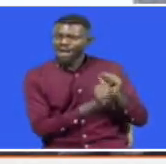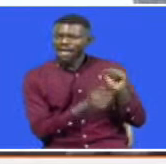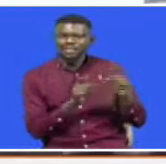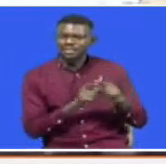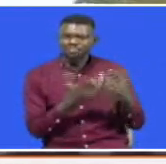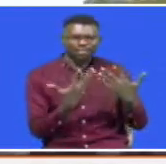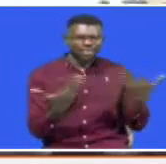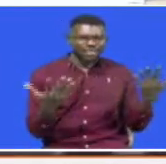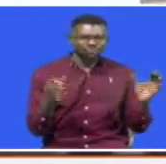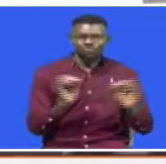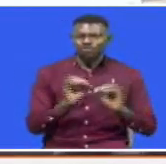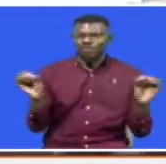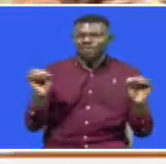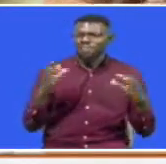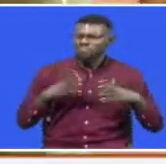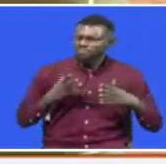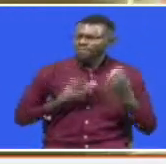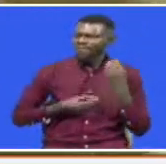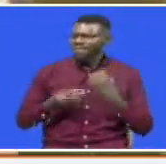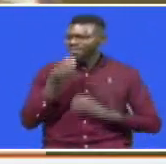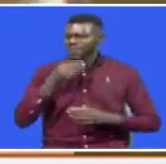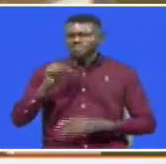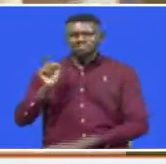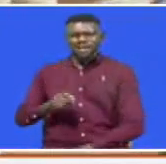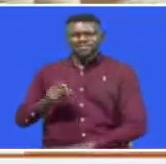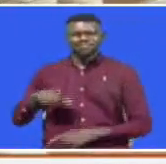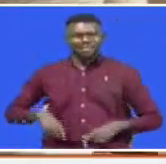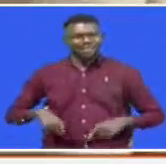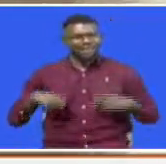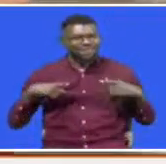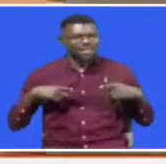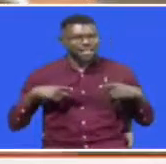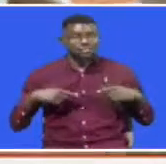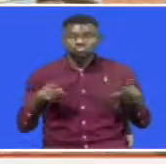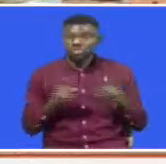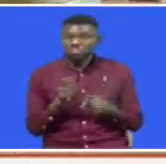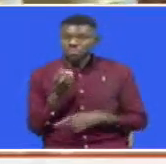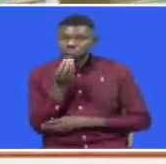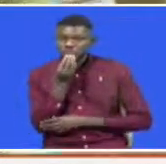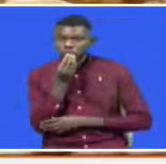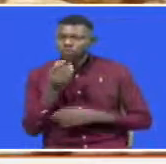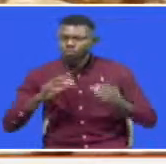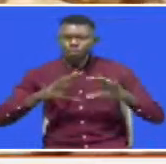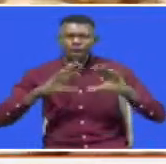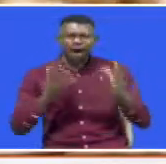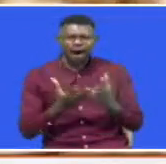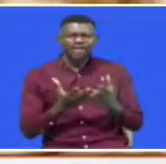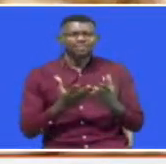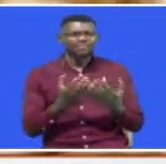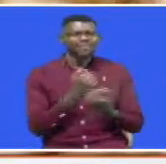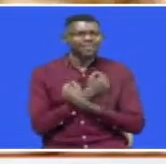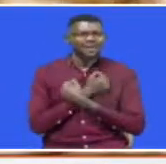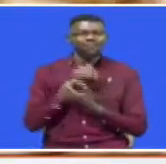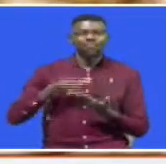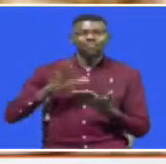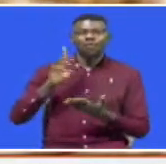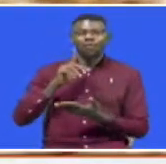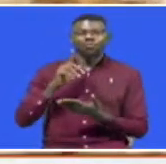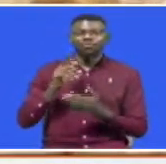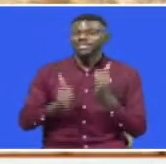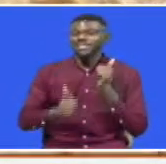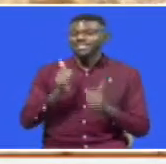ujenzi. Chakula lazima, binadamu hawezi survive bila chakula. Na chakula inategemewa kubwa duniani ni ugali. Tunataka kuuliza